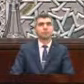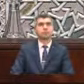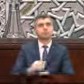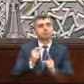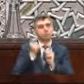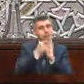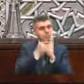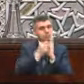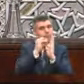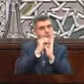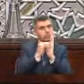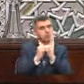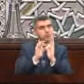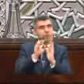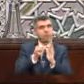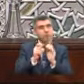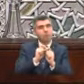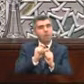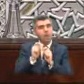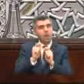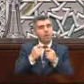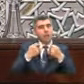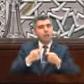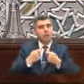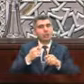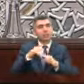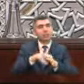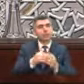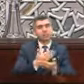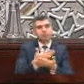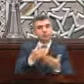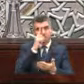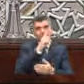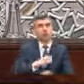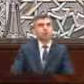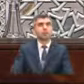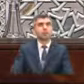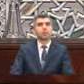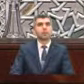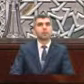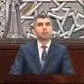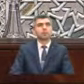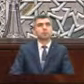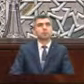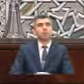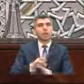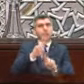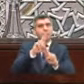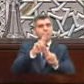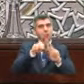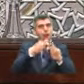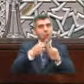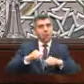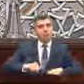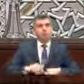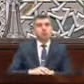تسجلنا سجلة رئاسة وغتناقشها مع رؤساء الفرق. هل هناك من تعقيب إضافي آخر؟ ليس هناك تعقيب إضافي، جاوب